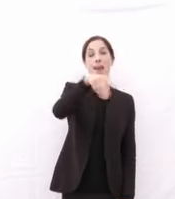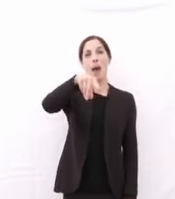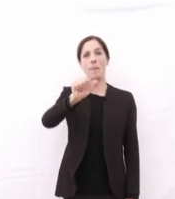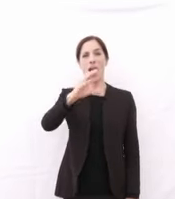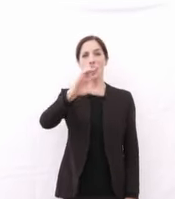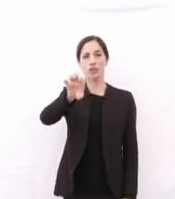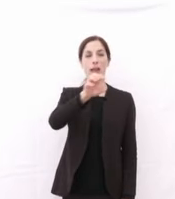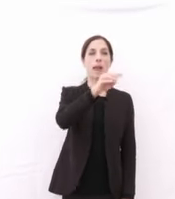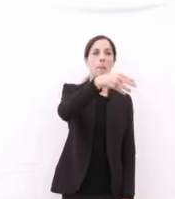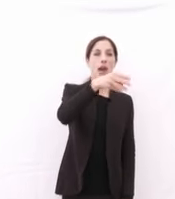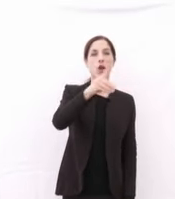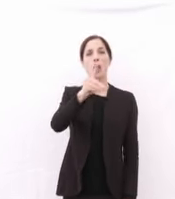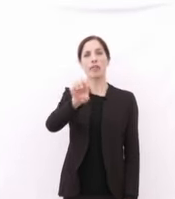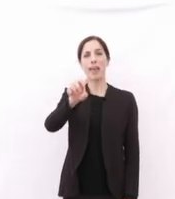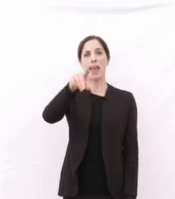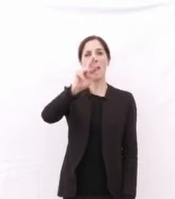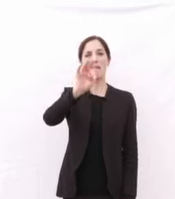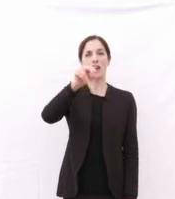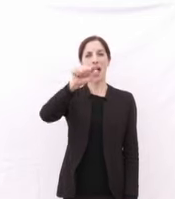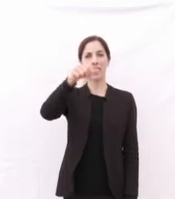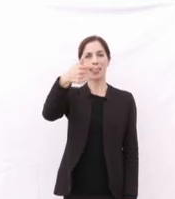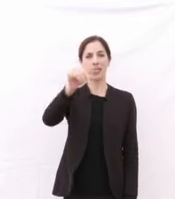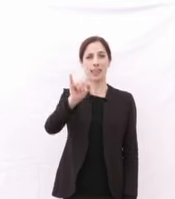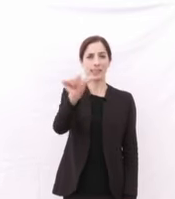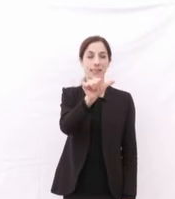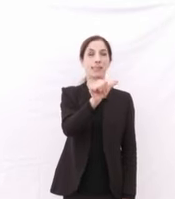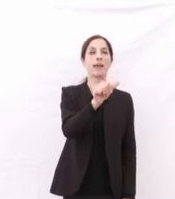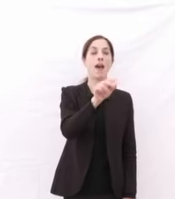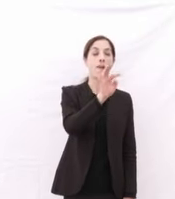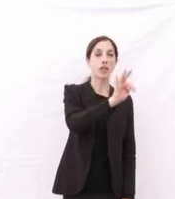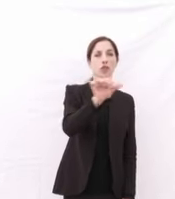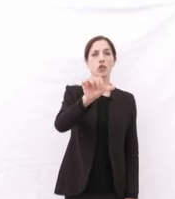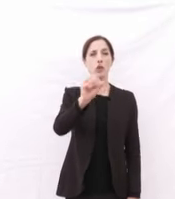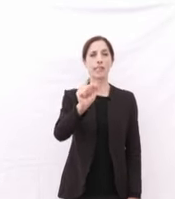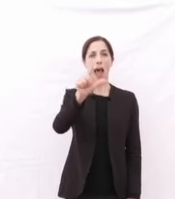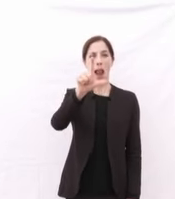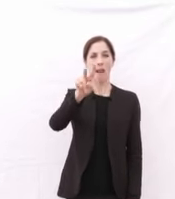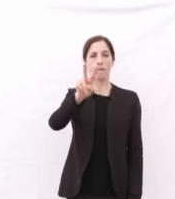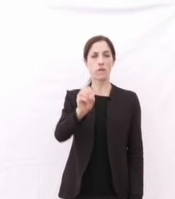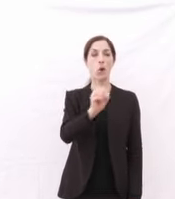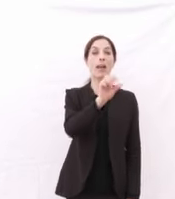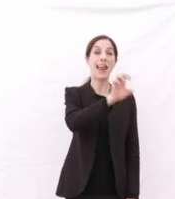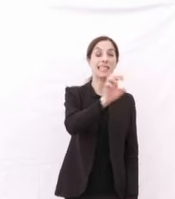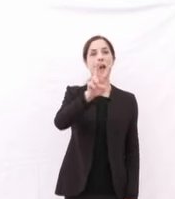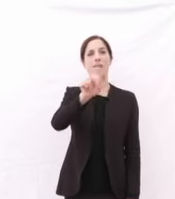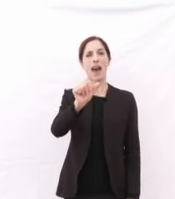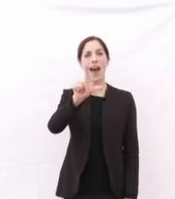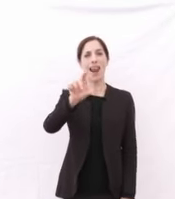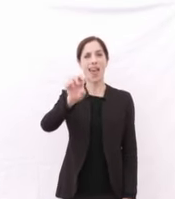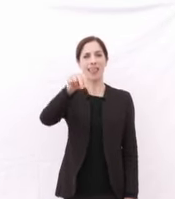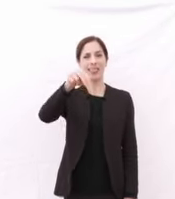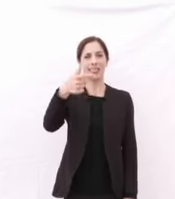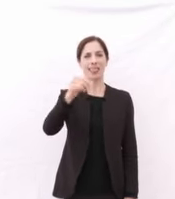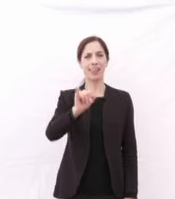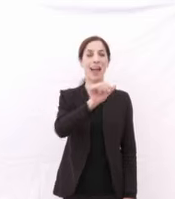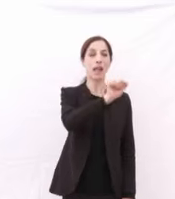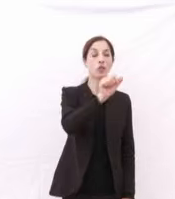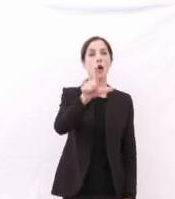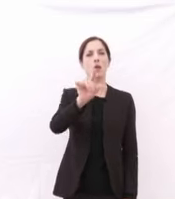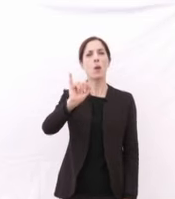Franchis, Francesco Salvo, Elisa Valenti, Antonio